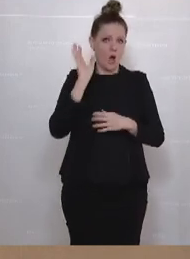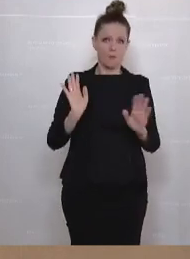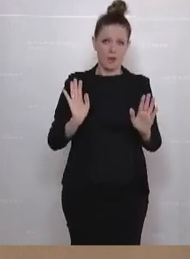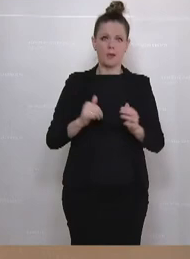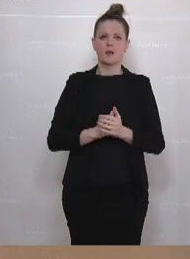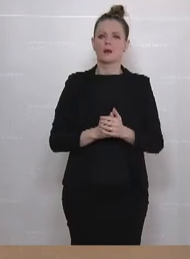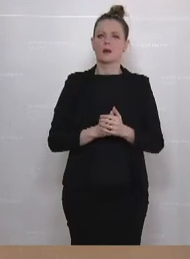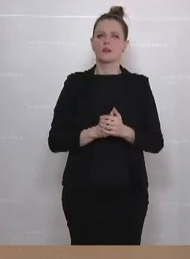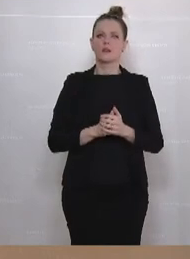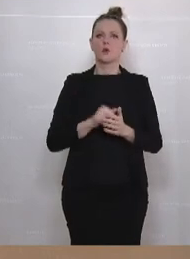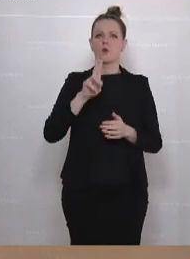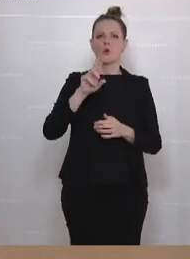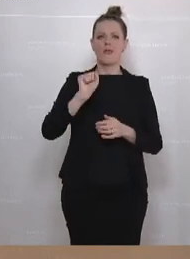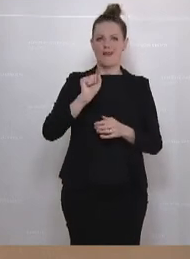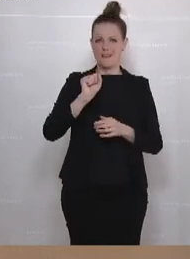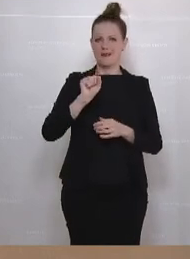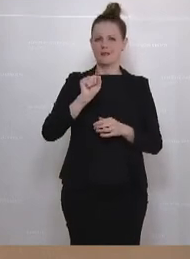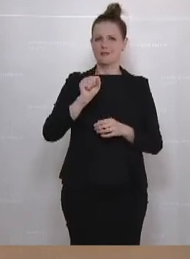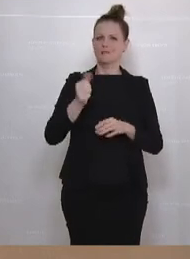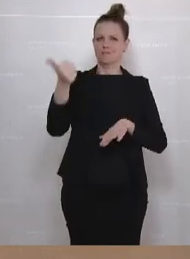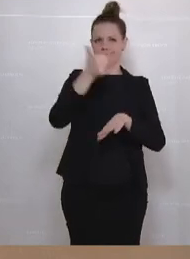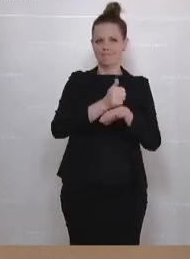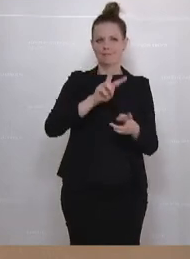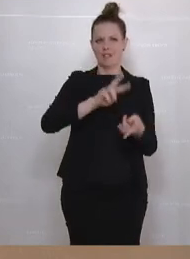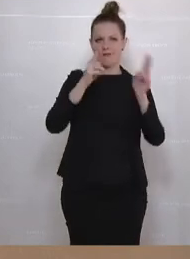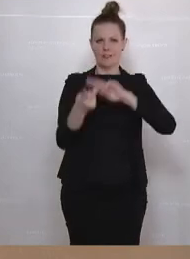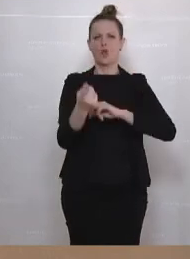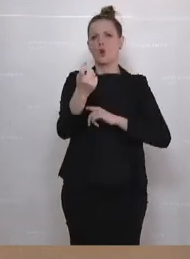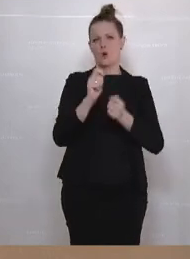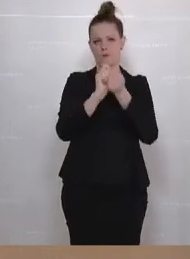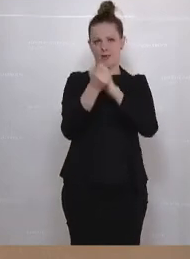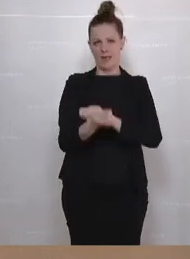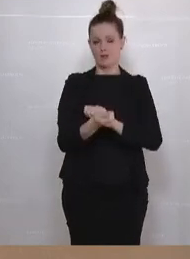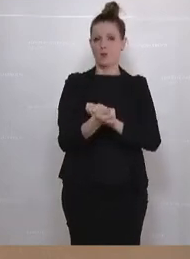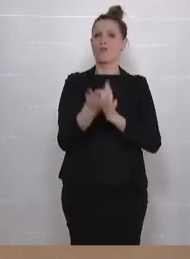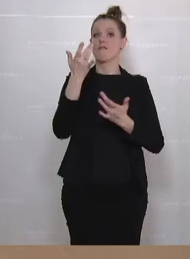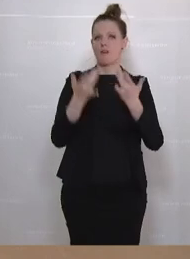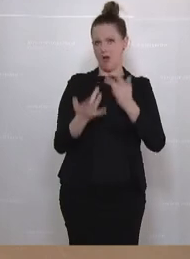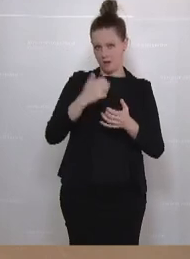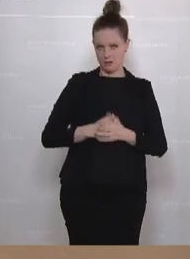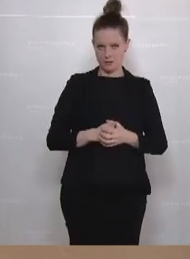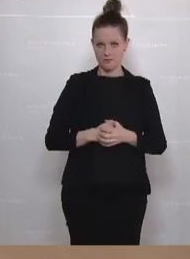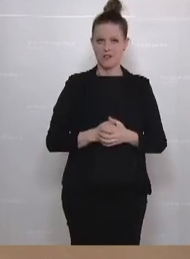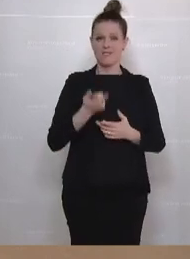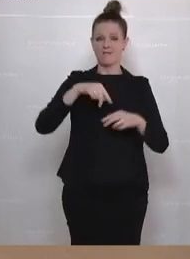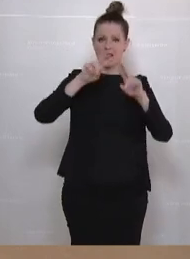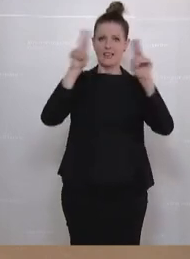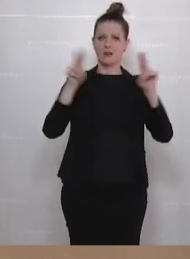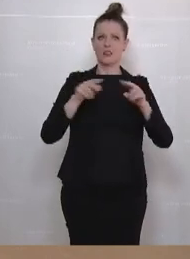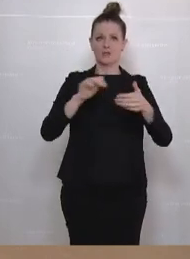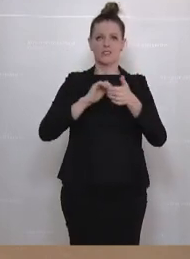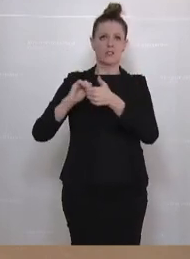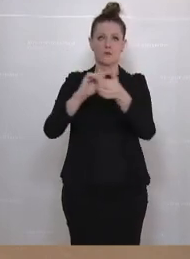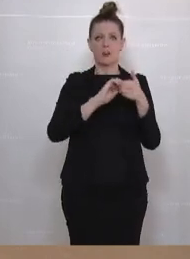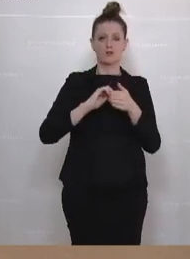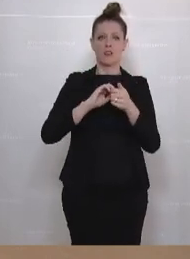auch durch den Wechsel in der US-Administration hier ein Wandel stattfinden könnte. Wir dürfen einfach als internationale Gemeinschaft nicht die Hände in